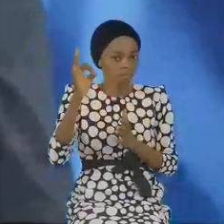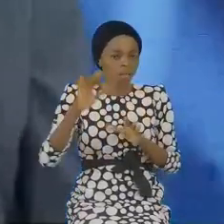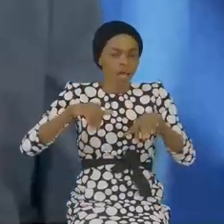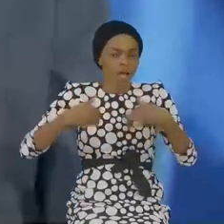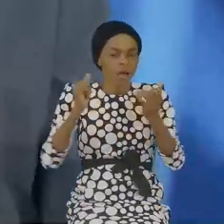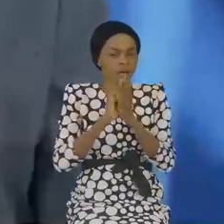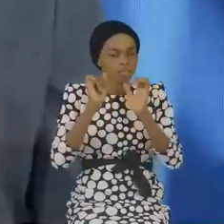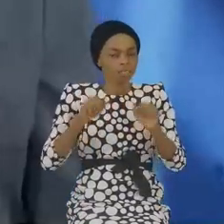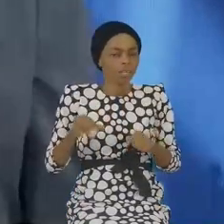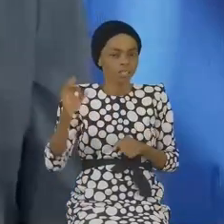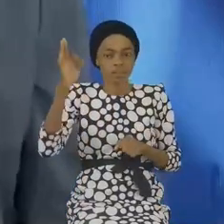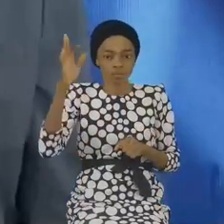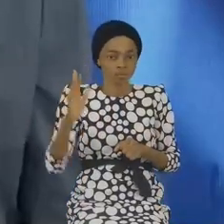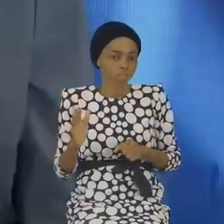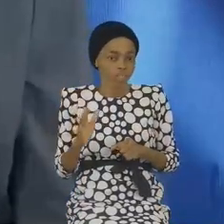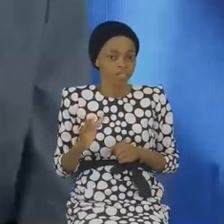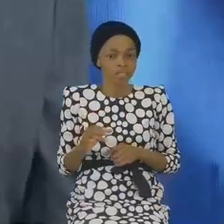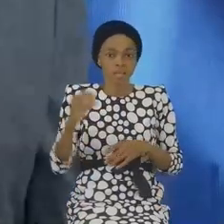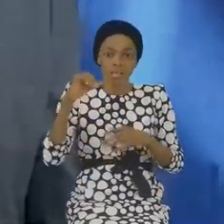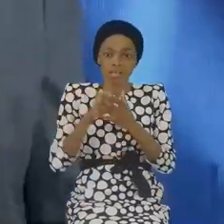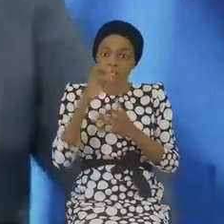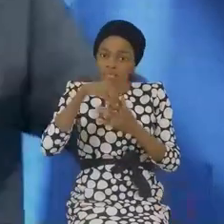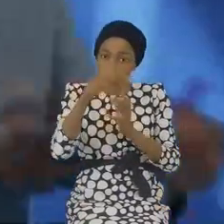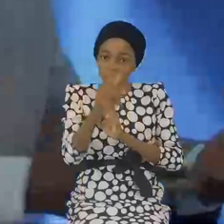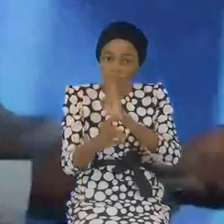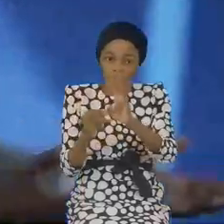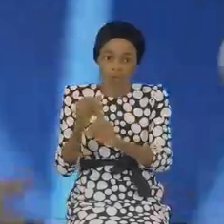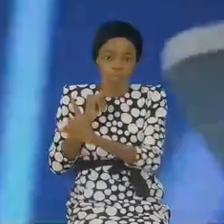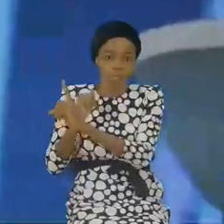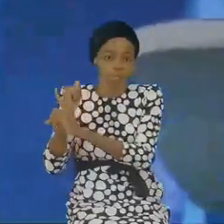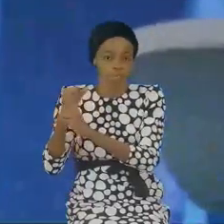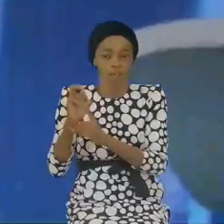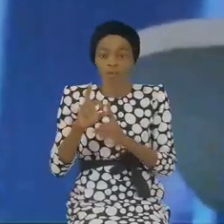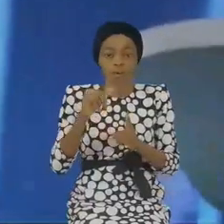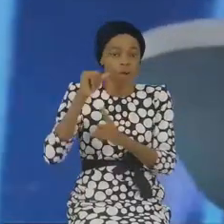ministre, il est du monde lui-même, elle est du monde elle-même.